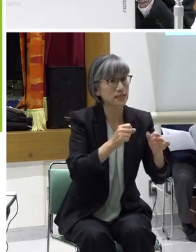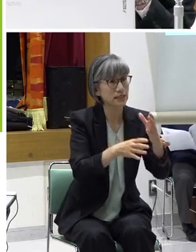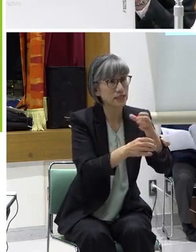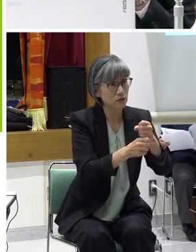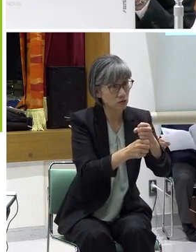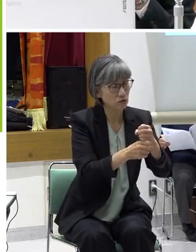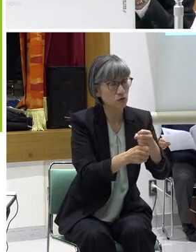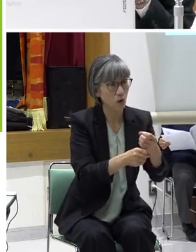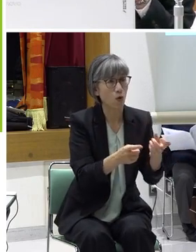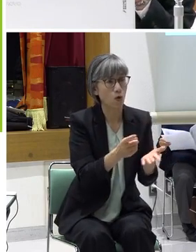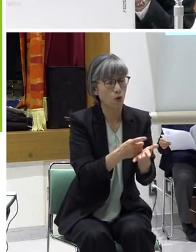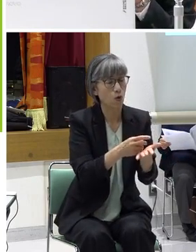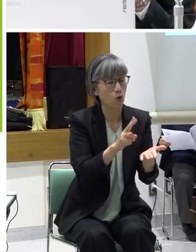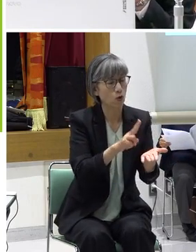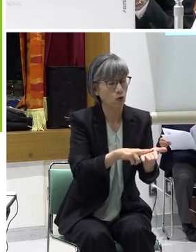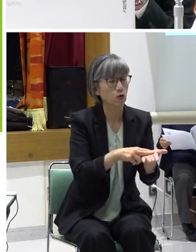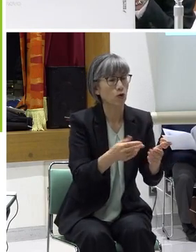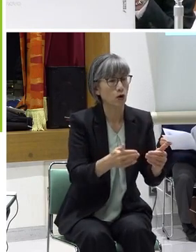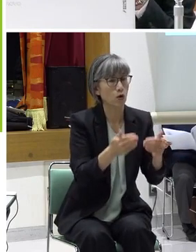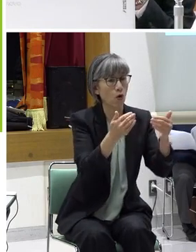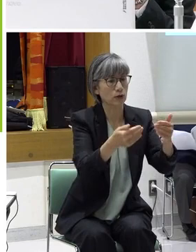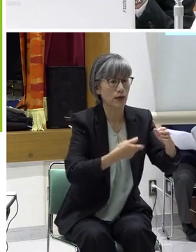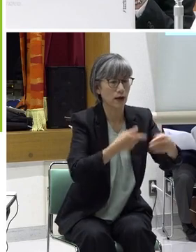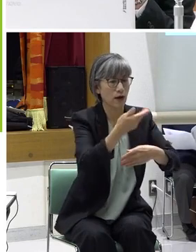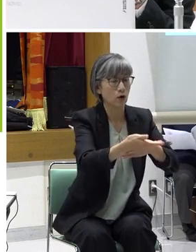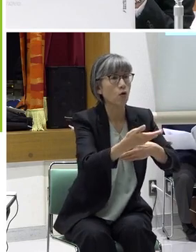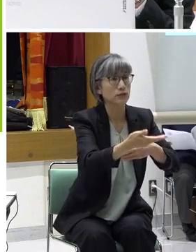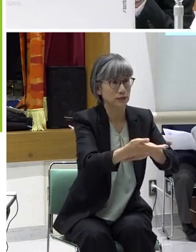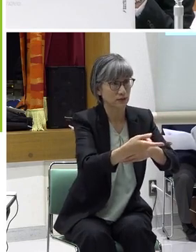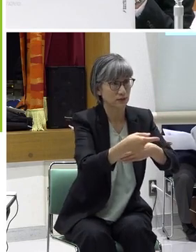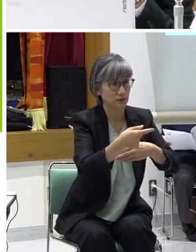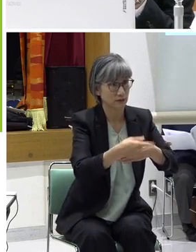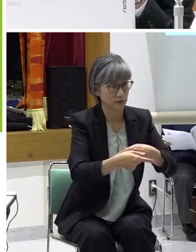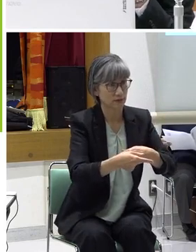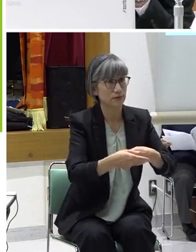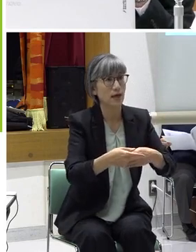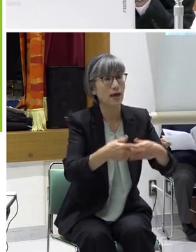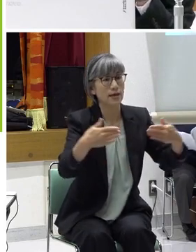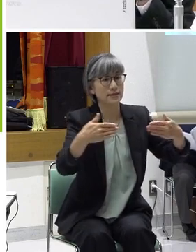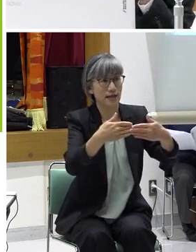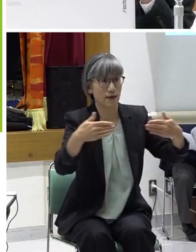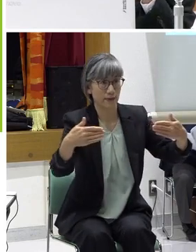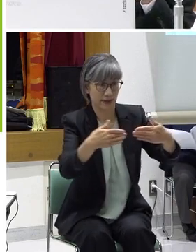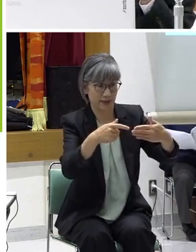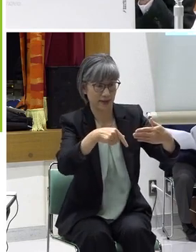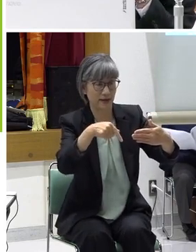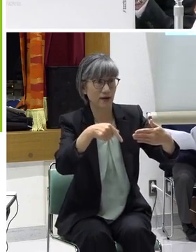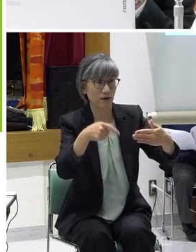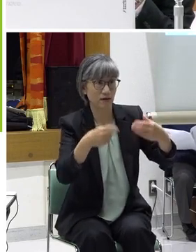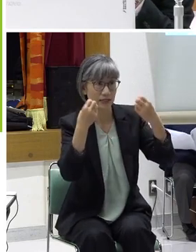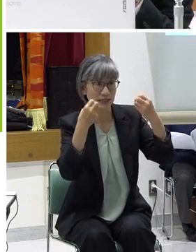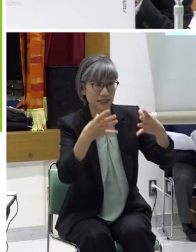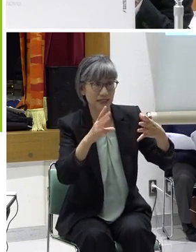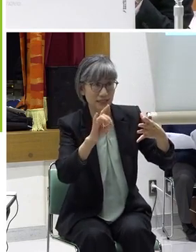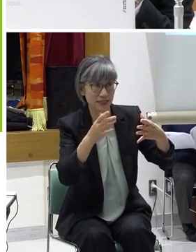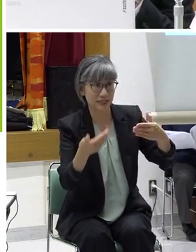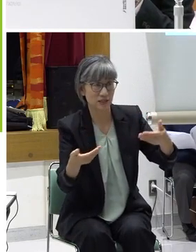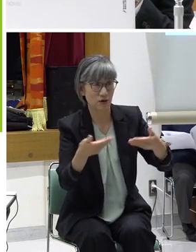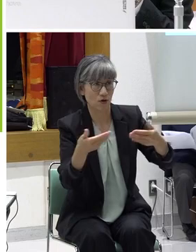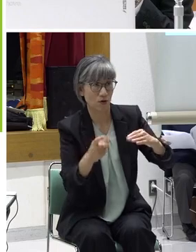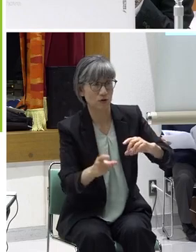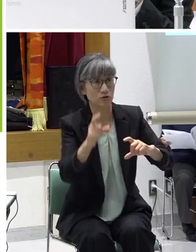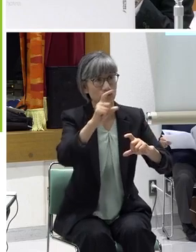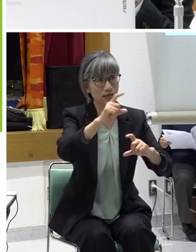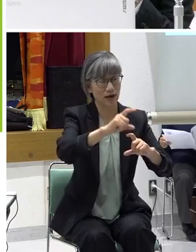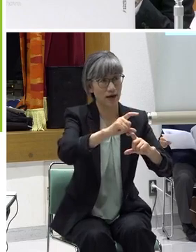する、そして可動式ホーム柵の整備について新規事業を追加いたします。